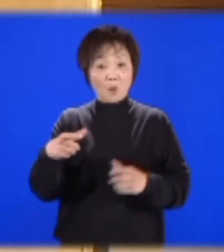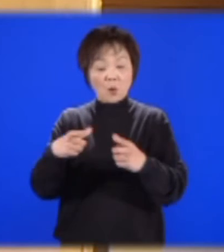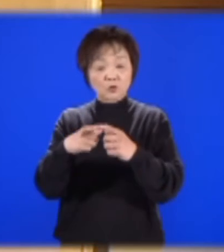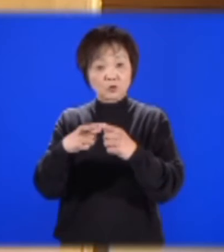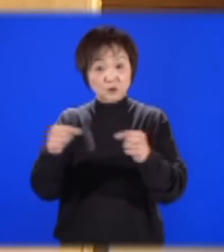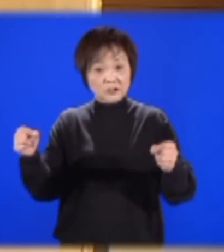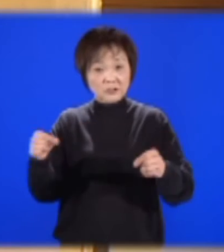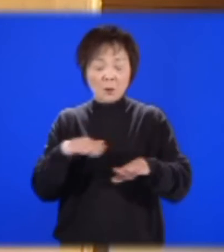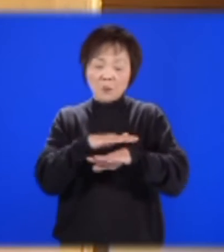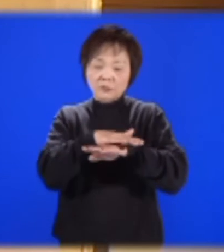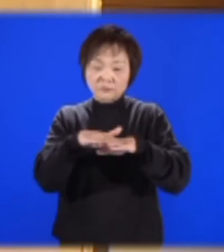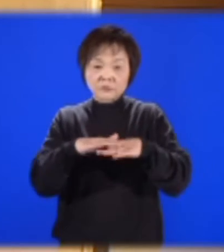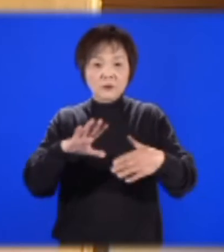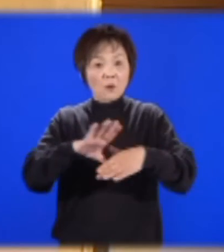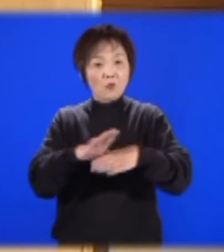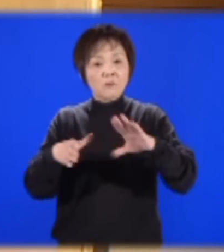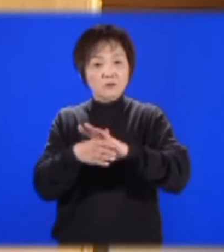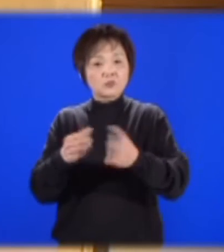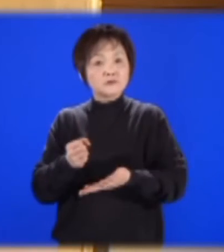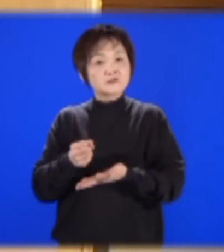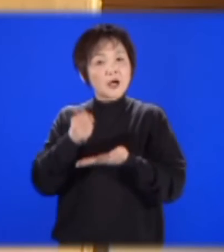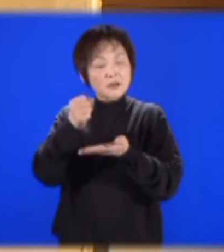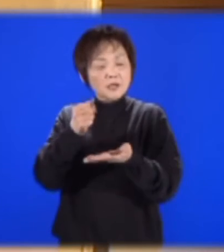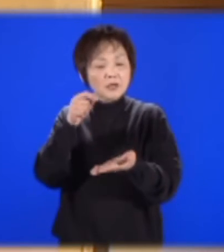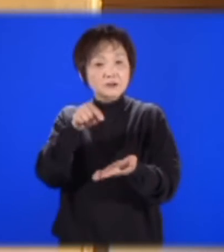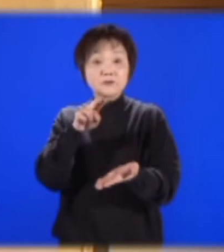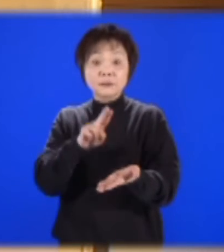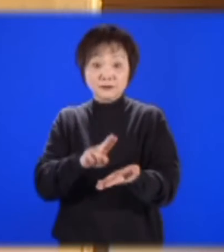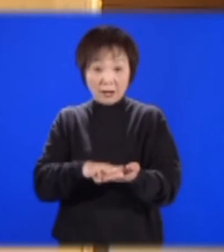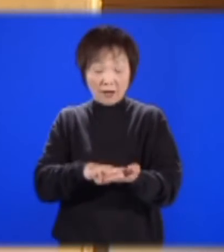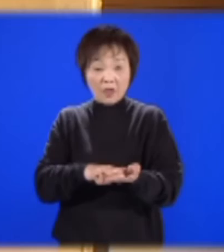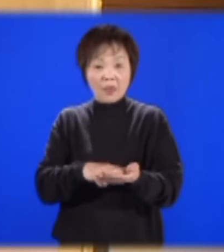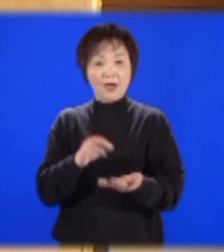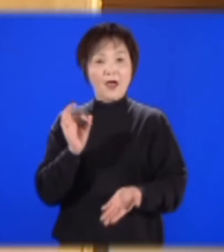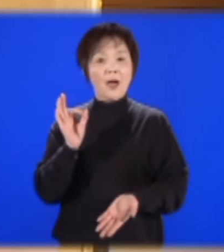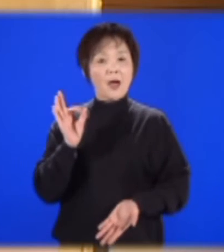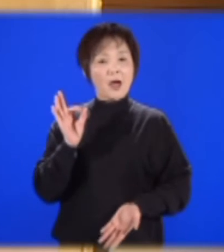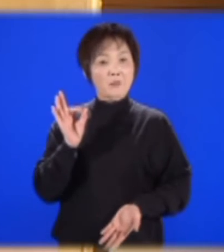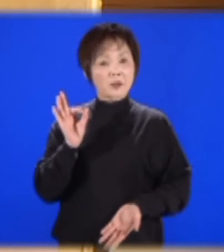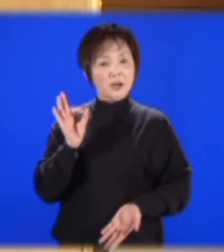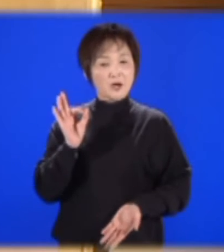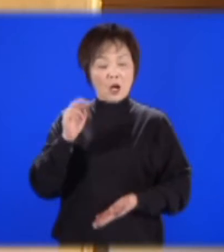重要文化財に指定されている阿弥陀如来立像があります。